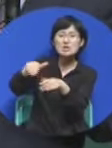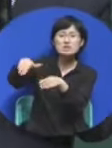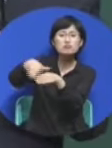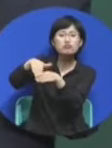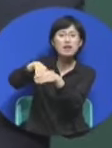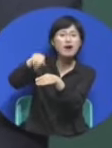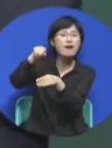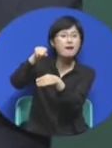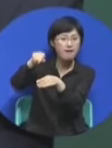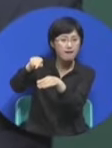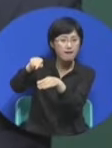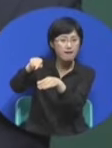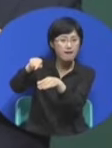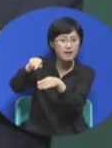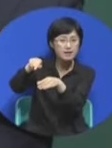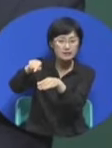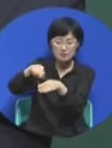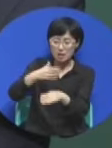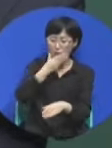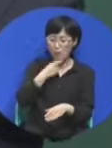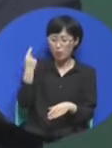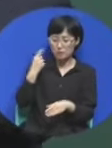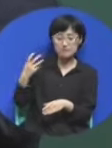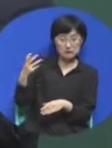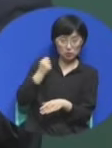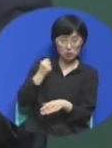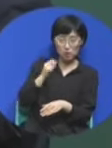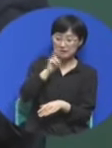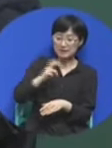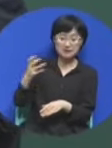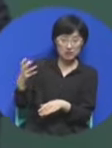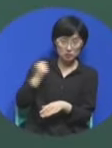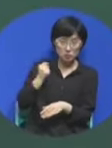통해서 회복되는 복음 문화로 회복되기를 축복합니다.